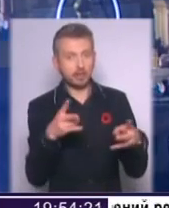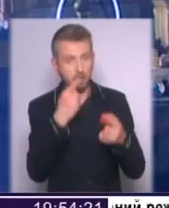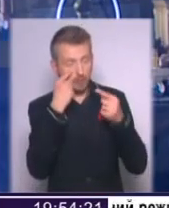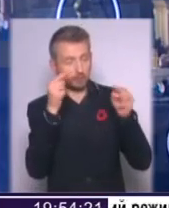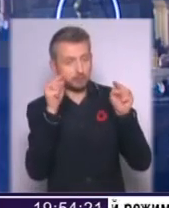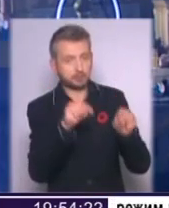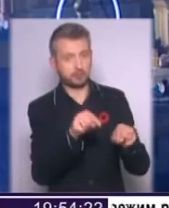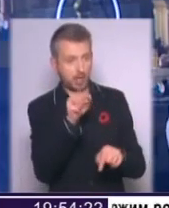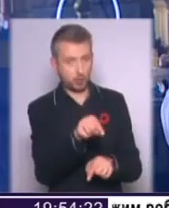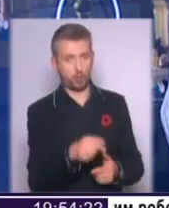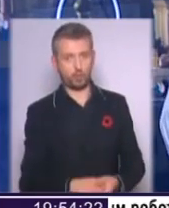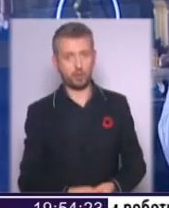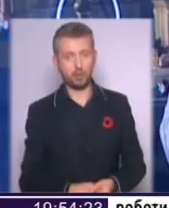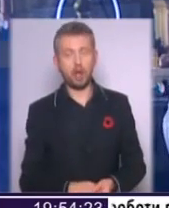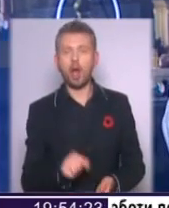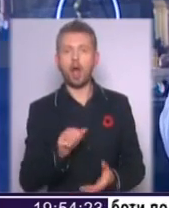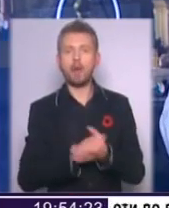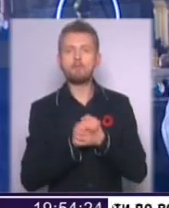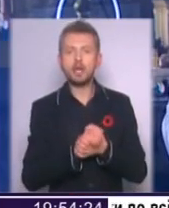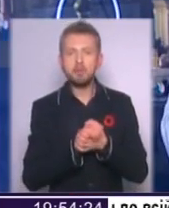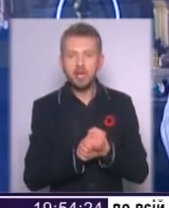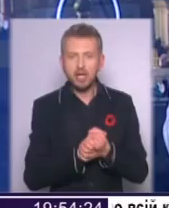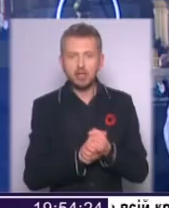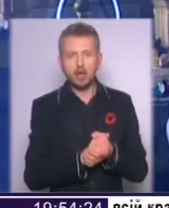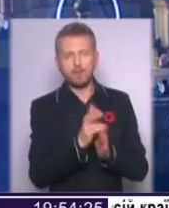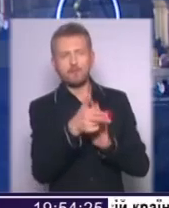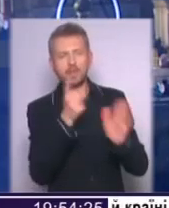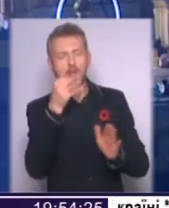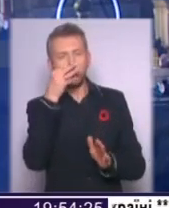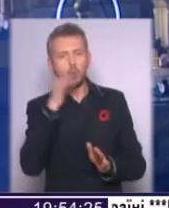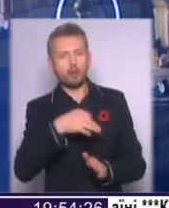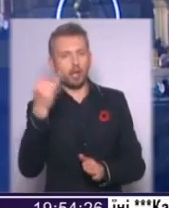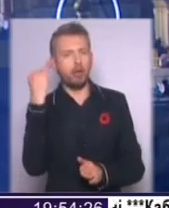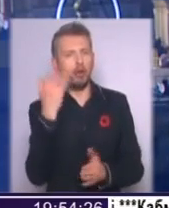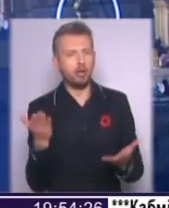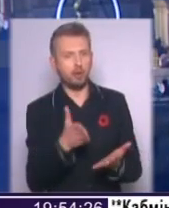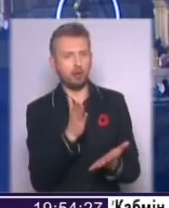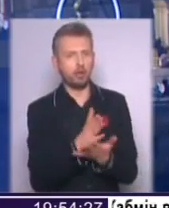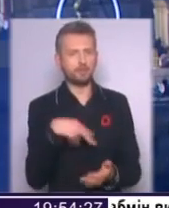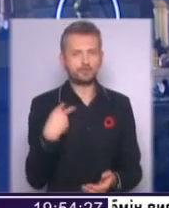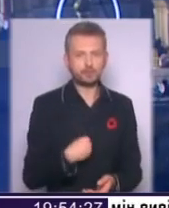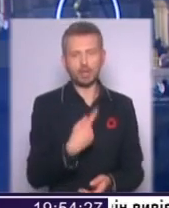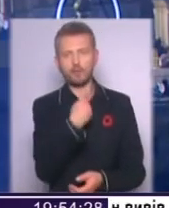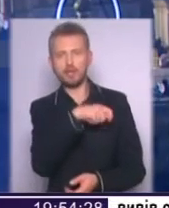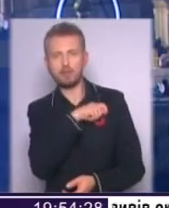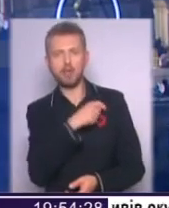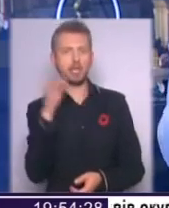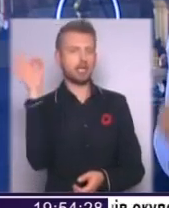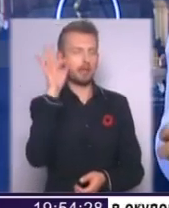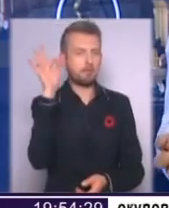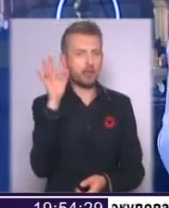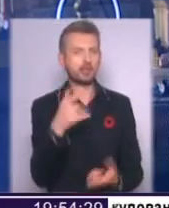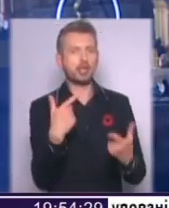зосередитися на цьому. А примирення, взяти досвід історичний, який є у Франції, в Іспанії, в Німеччині,